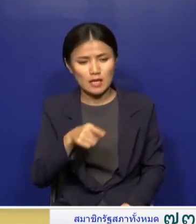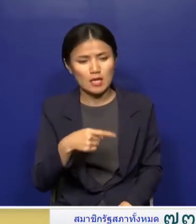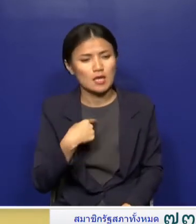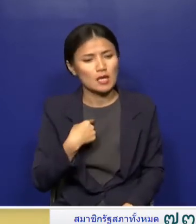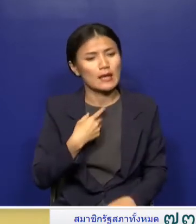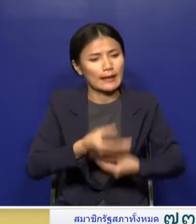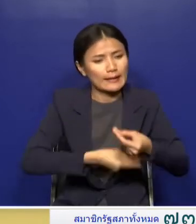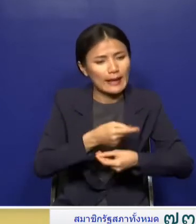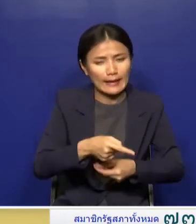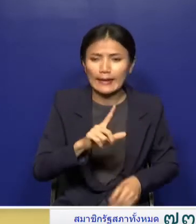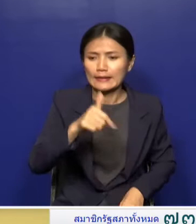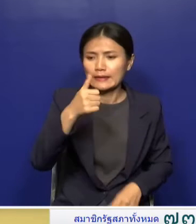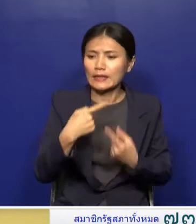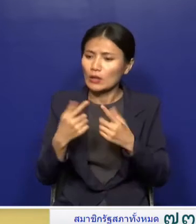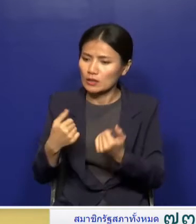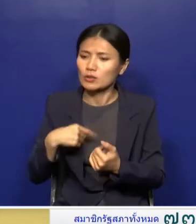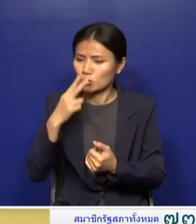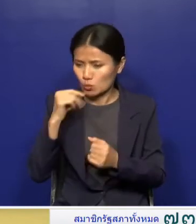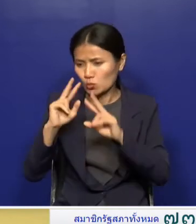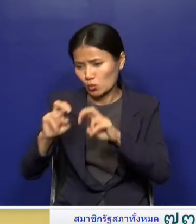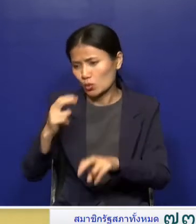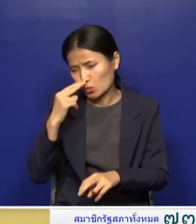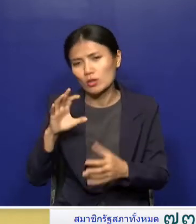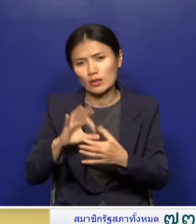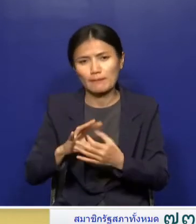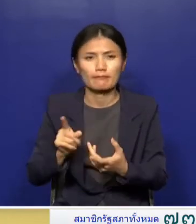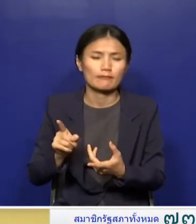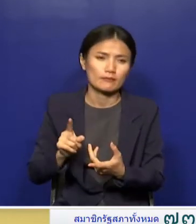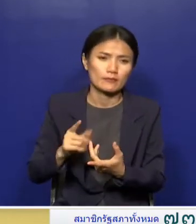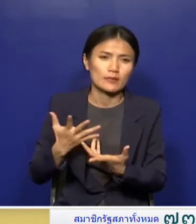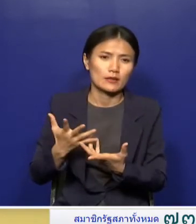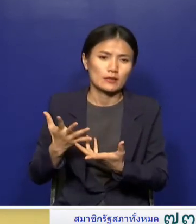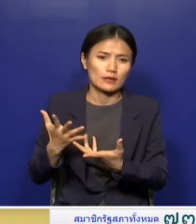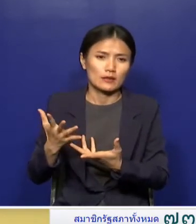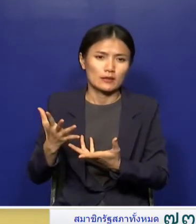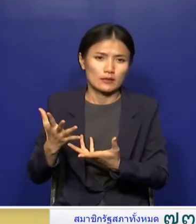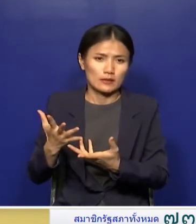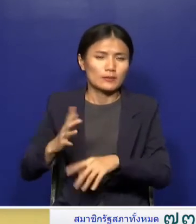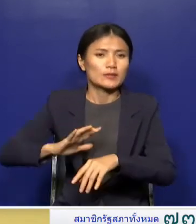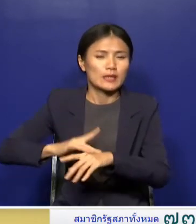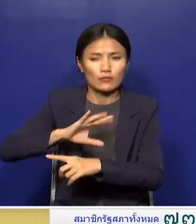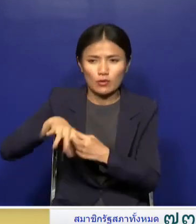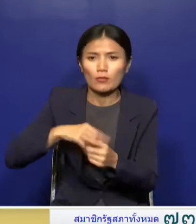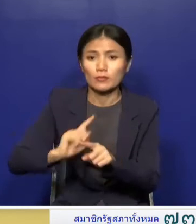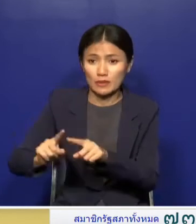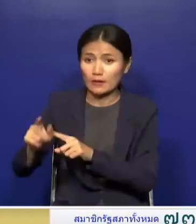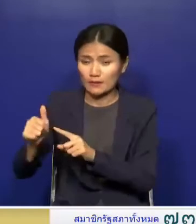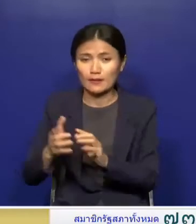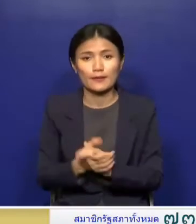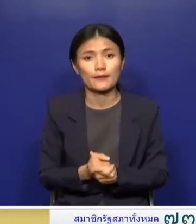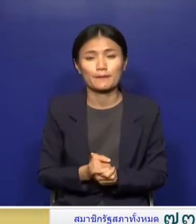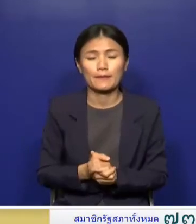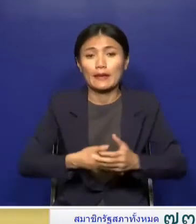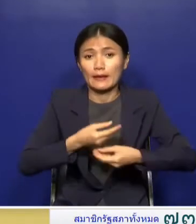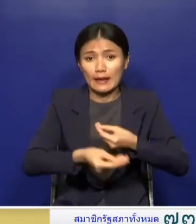ครับผมกอยากจะขอตงแ Defend ว่าเราอาจะไปดูเรองของการ